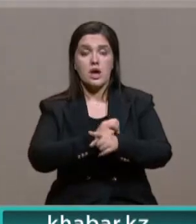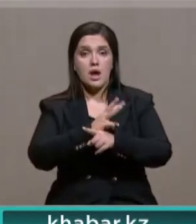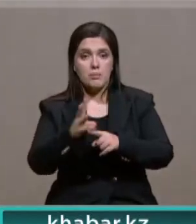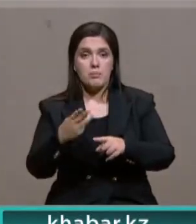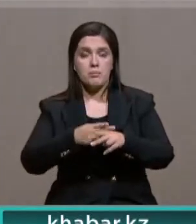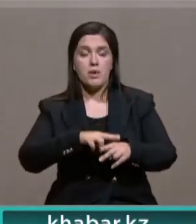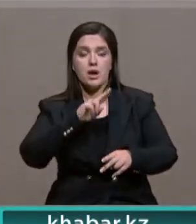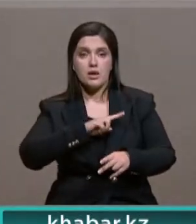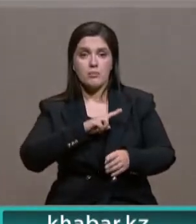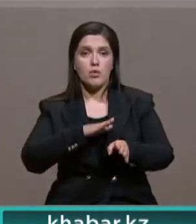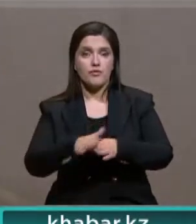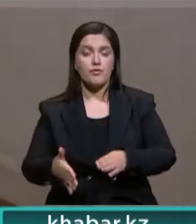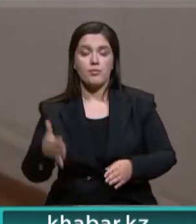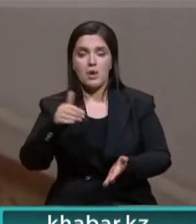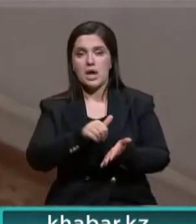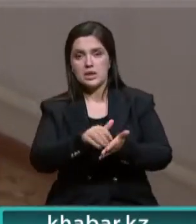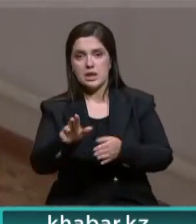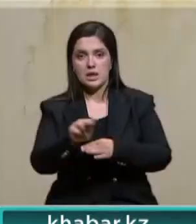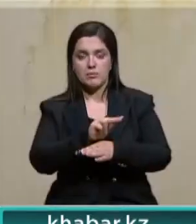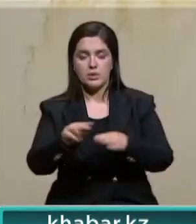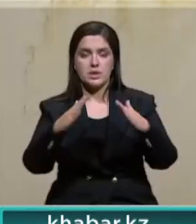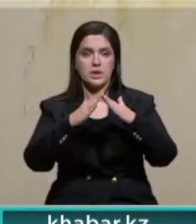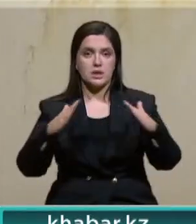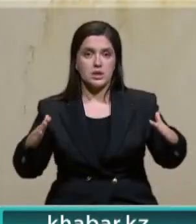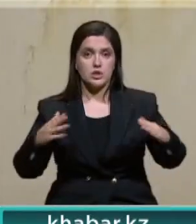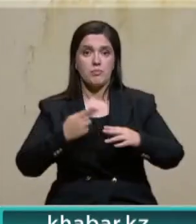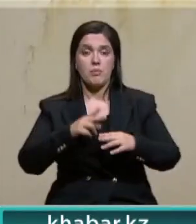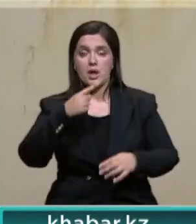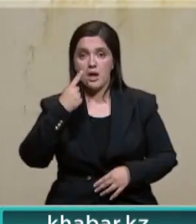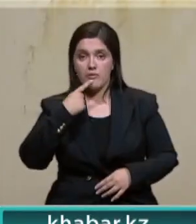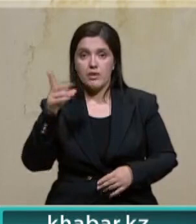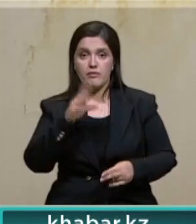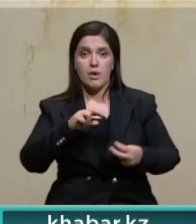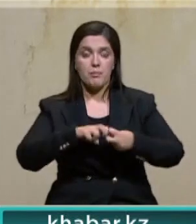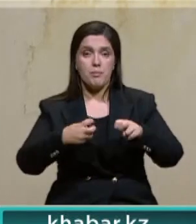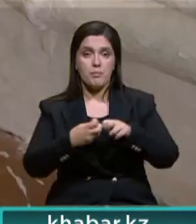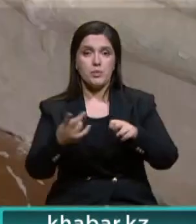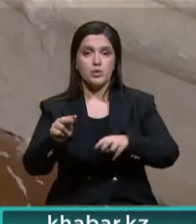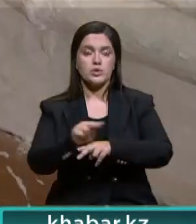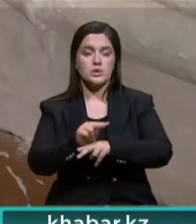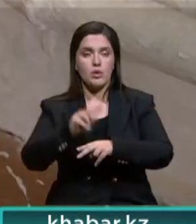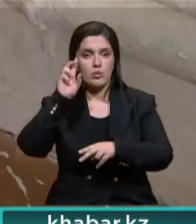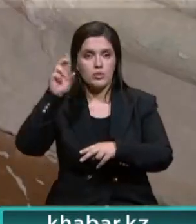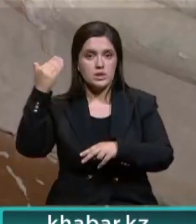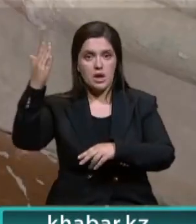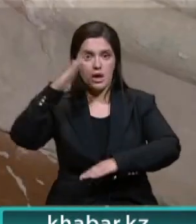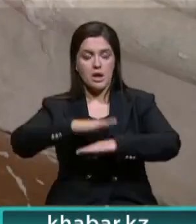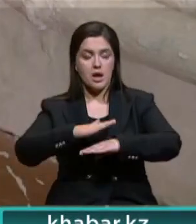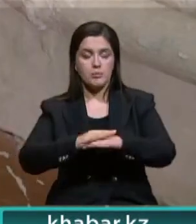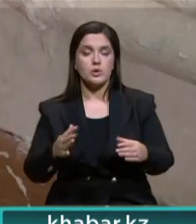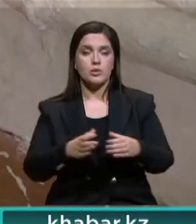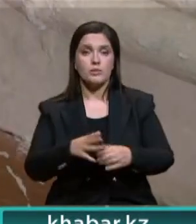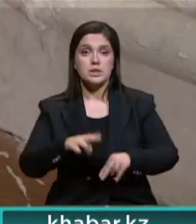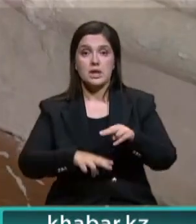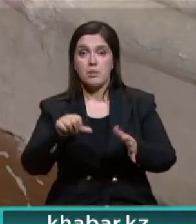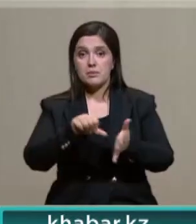бесперебойную работу всего дома, отказываются ремонтировать крышу. Они утверждают, что все проблемы должны устранять акимат и подрядчики. Представители же